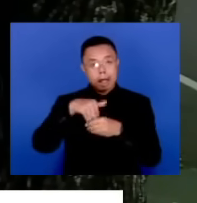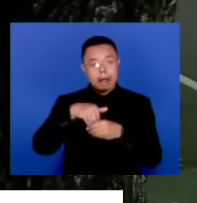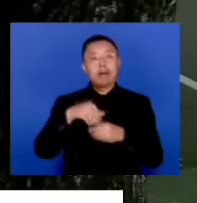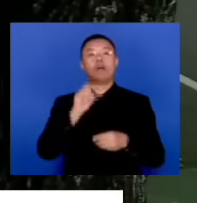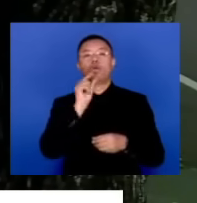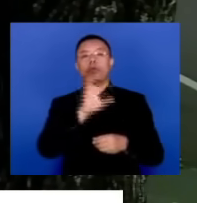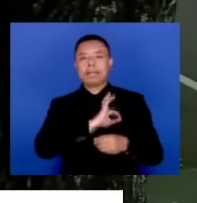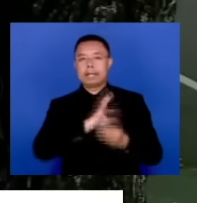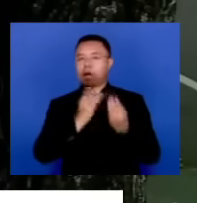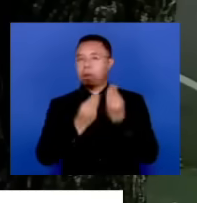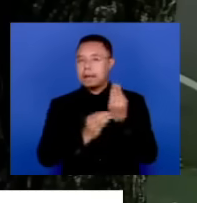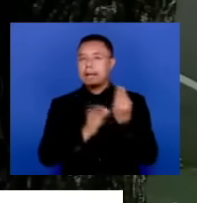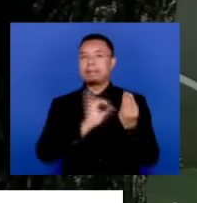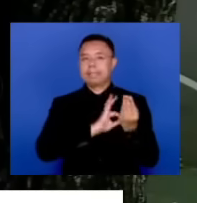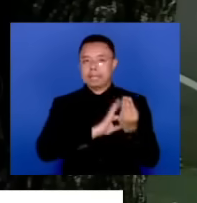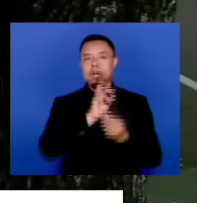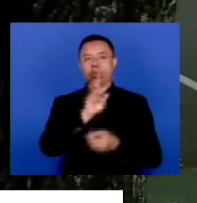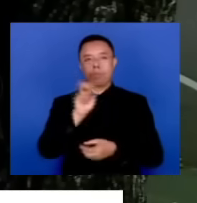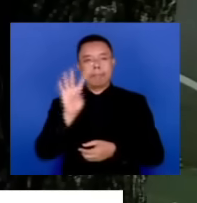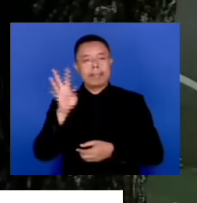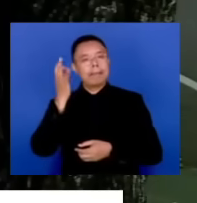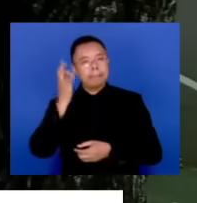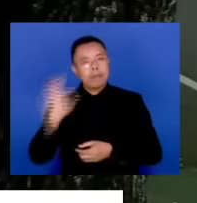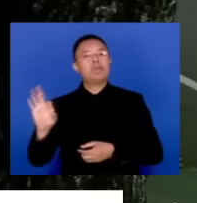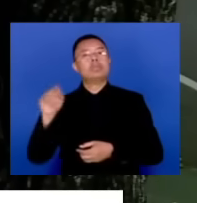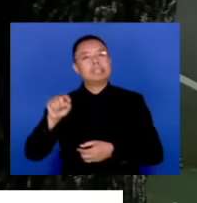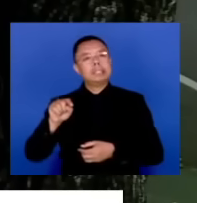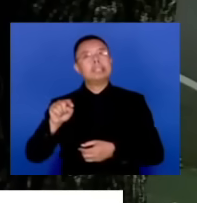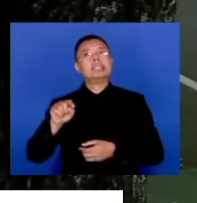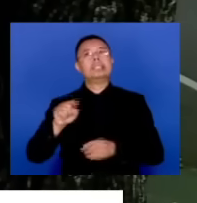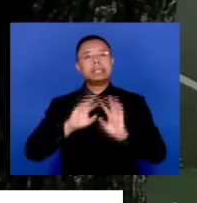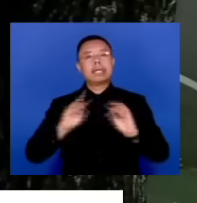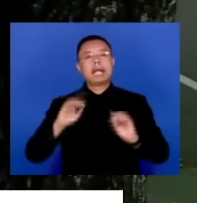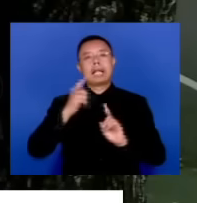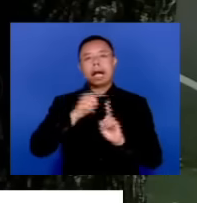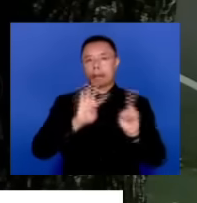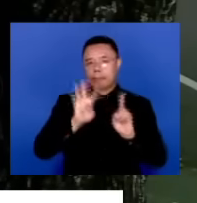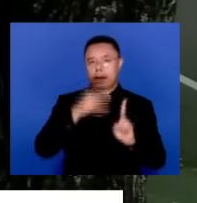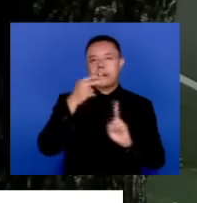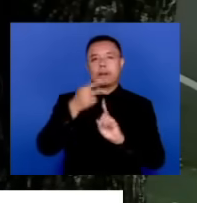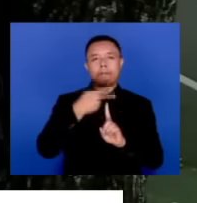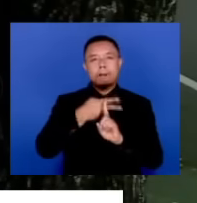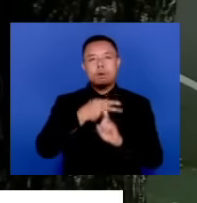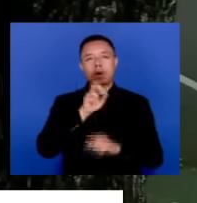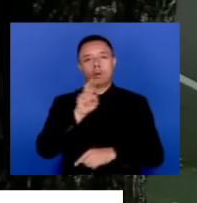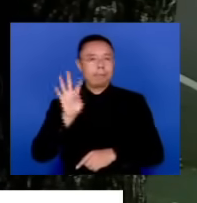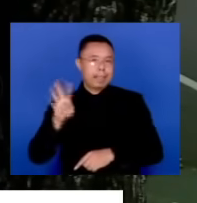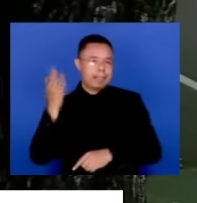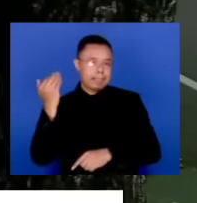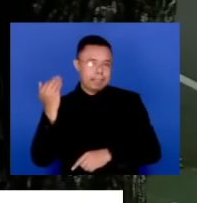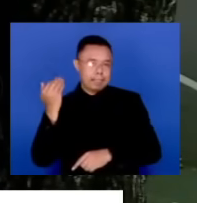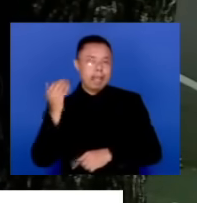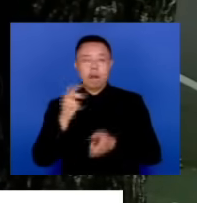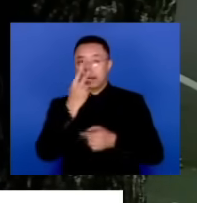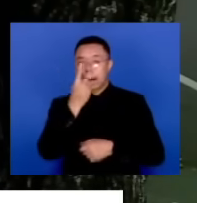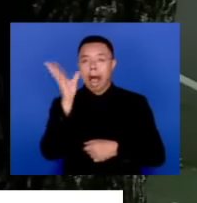Wakil Presiden tahun 2024 yang baru saja dilaksanakan pada tanggal 14 Februari 2024 kemarin. Jika